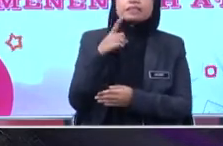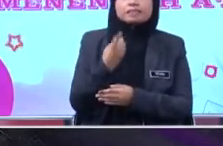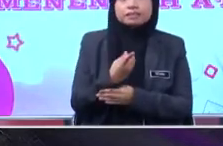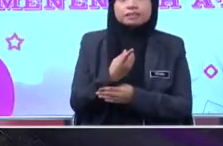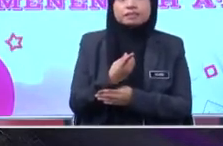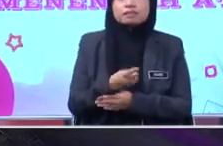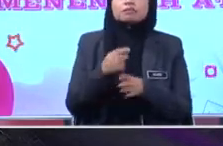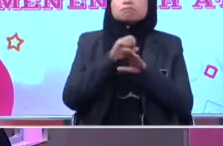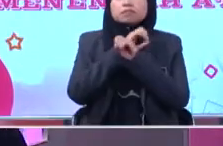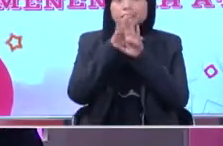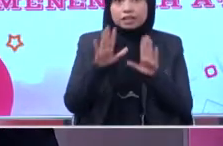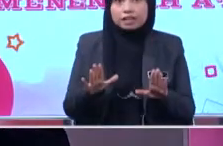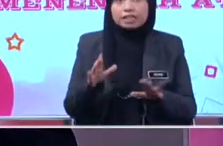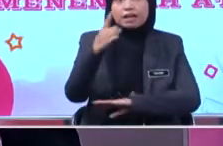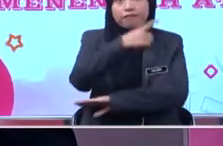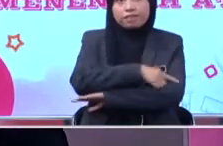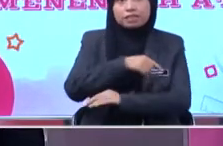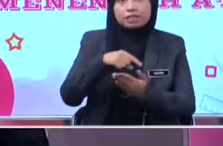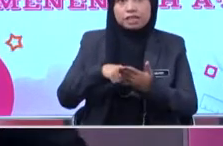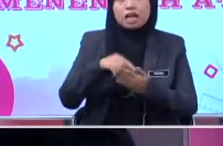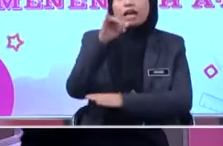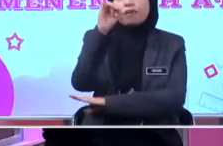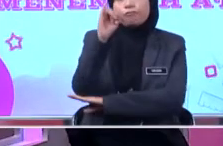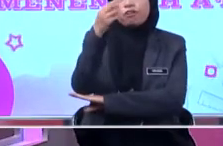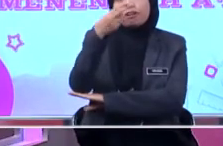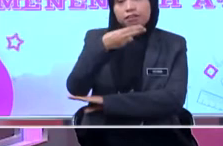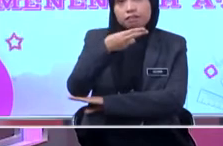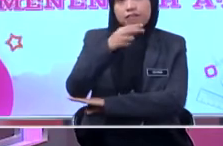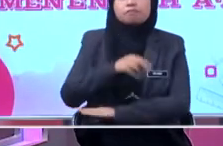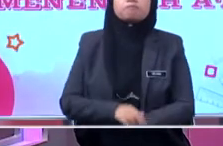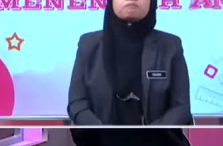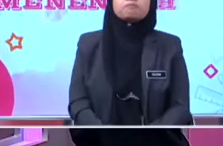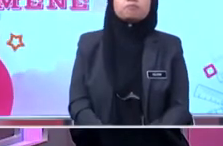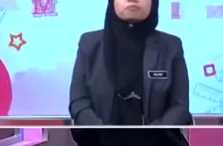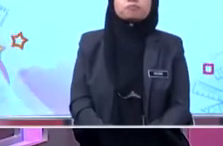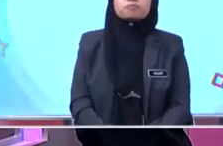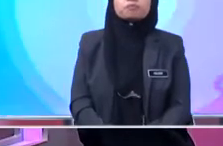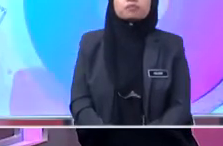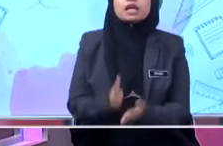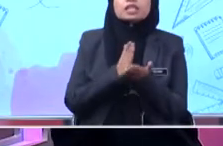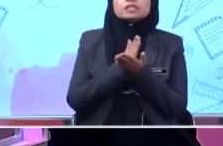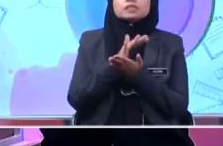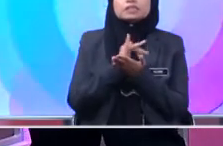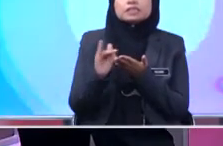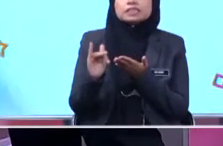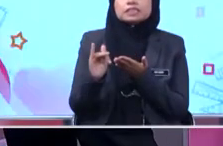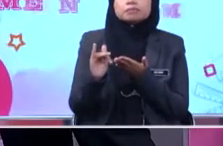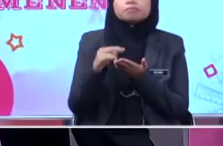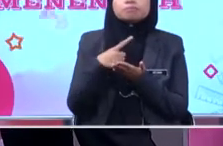tentang huruf Hakiki naik Oke kita begitu luasnya dimana